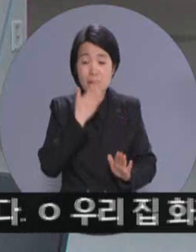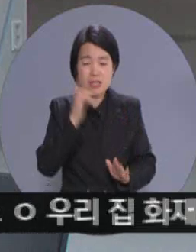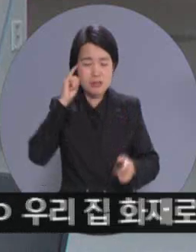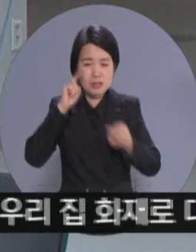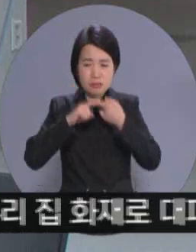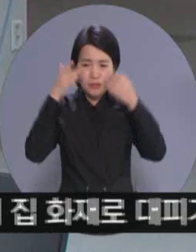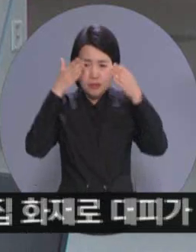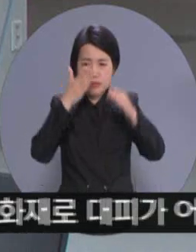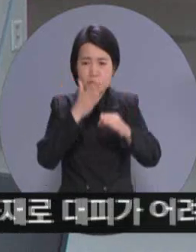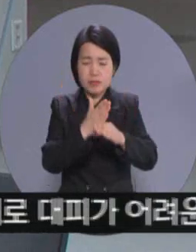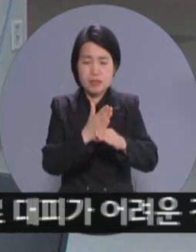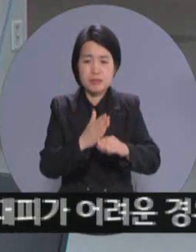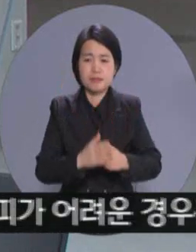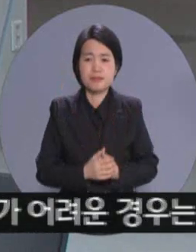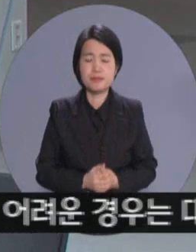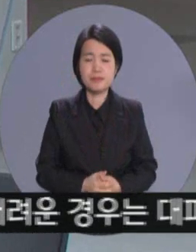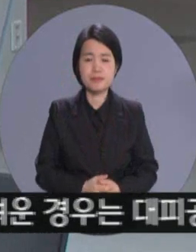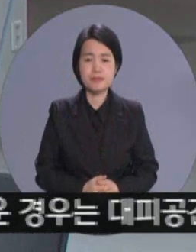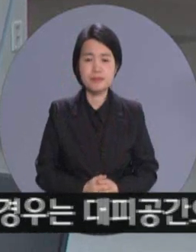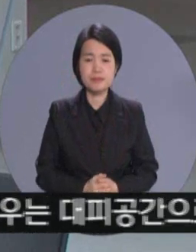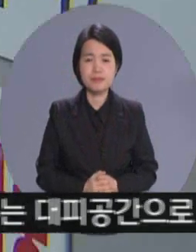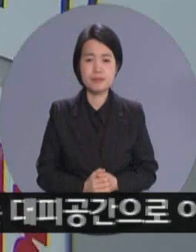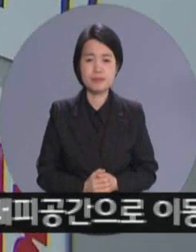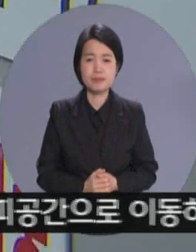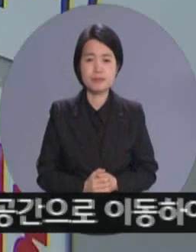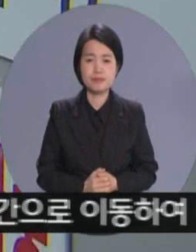MBC 뉴스 유민호입니다.